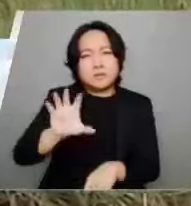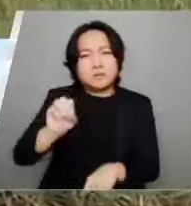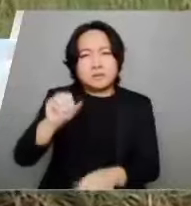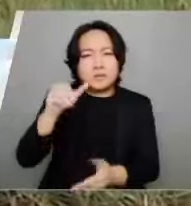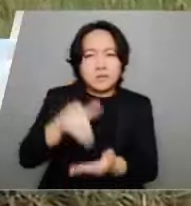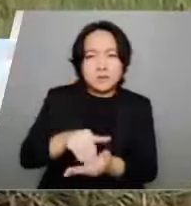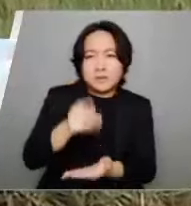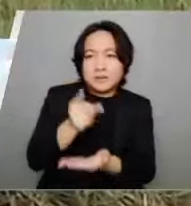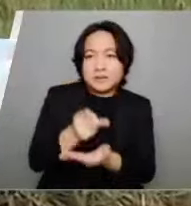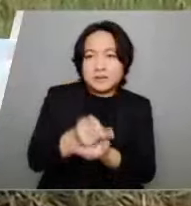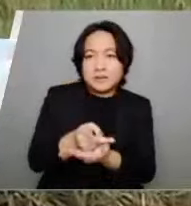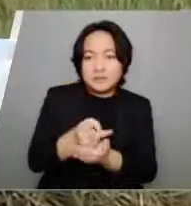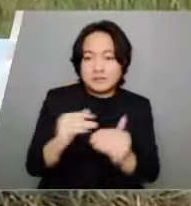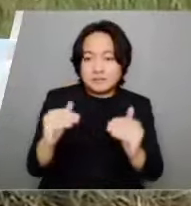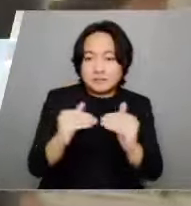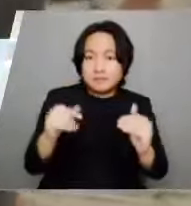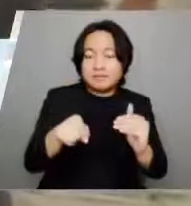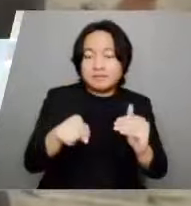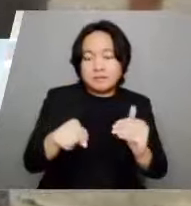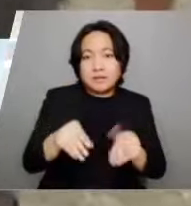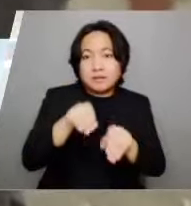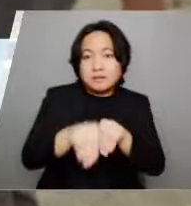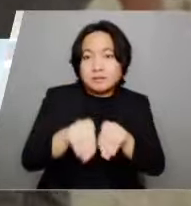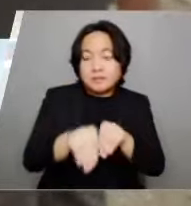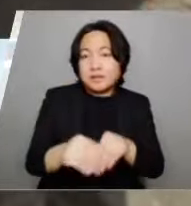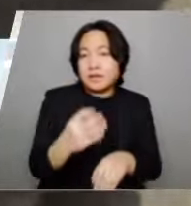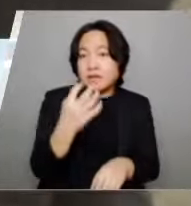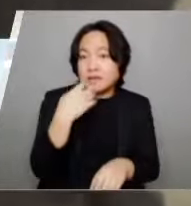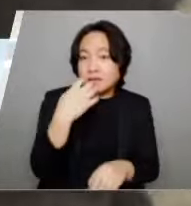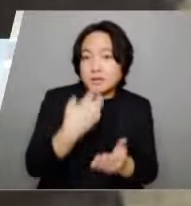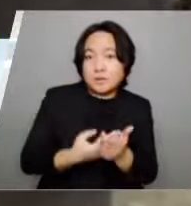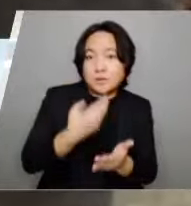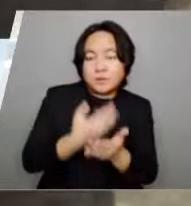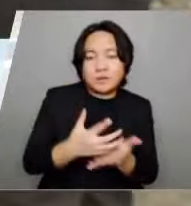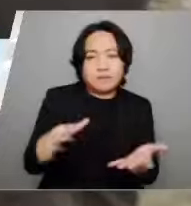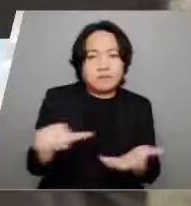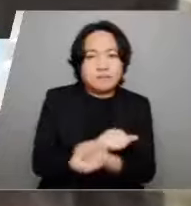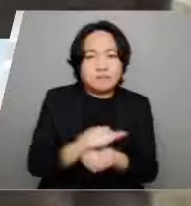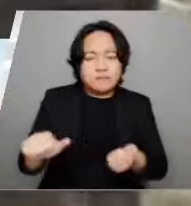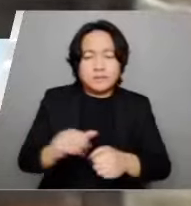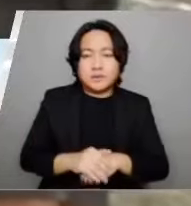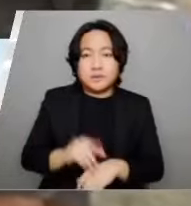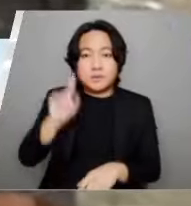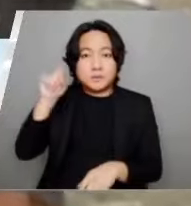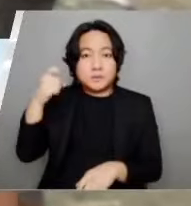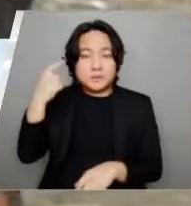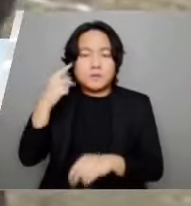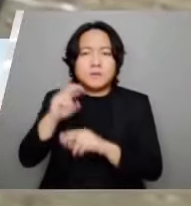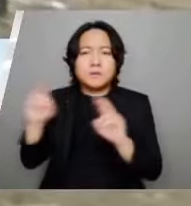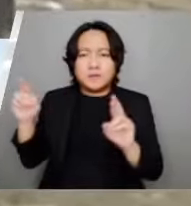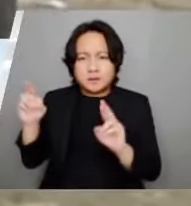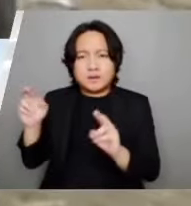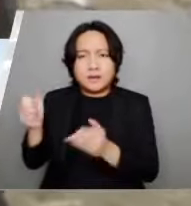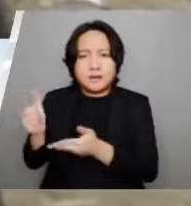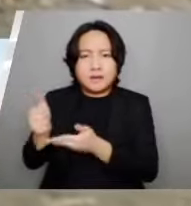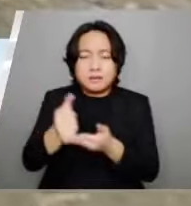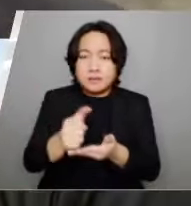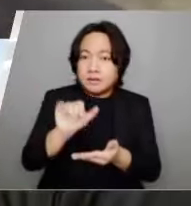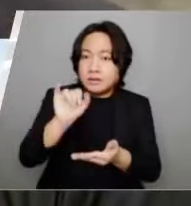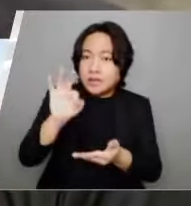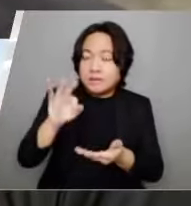ang halaga ng mga nasirang palay at mais. Handa naman ang lokal na pamahalaan kung sakaling bumalik ang bagyo sa